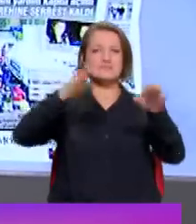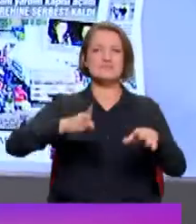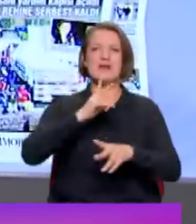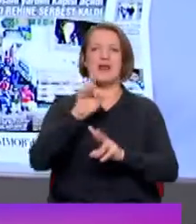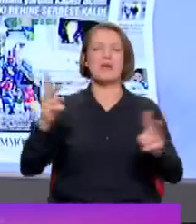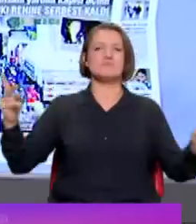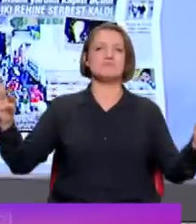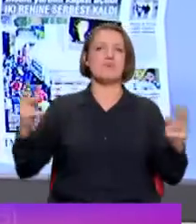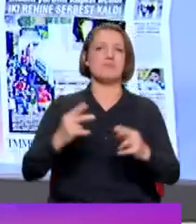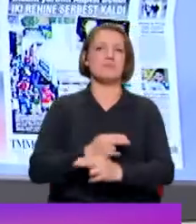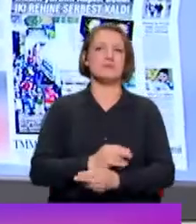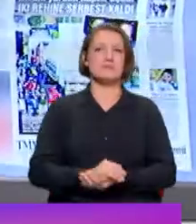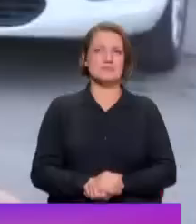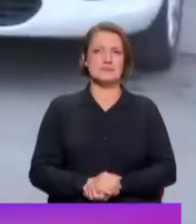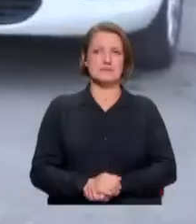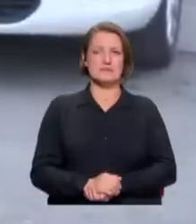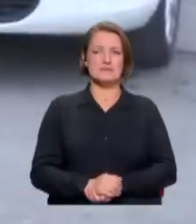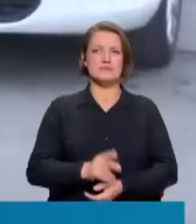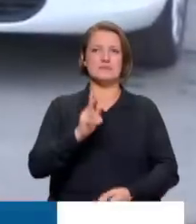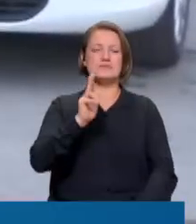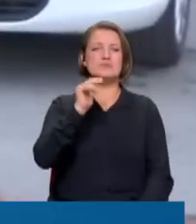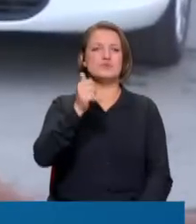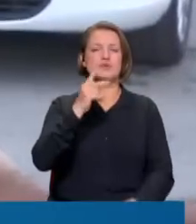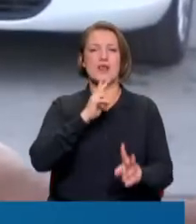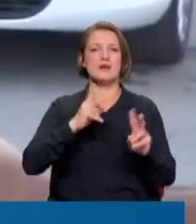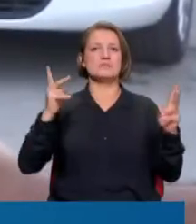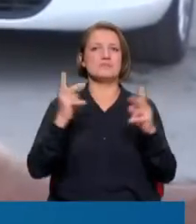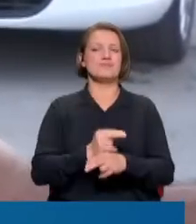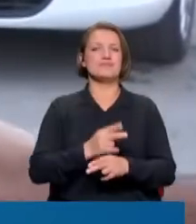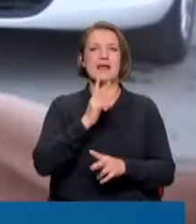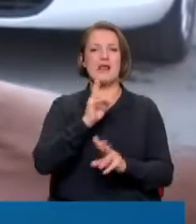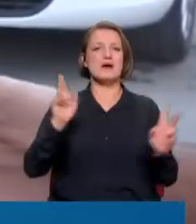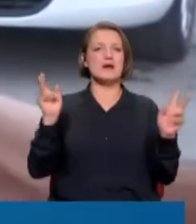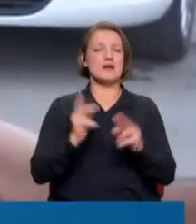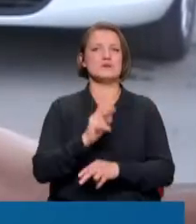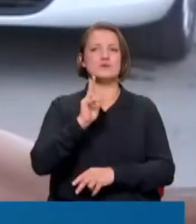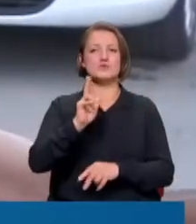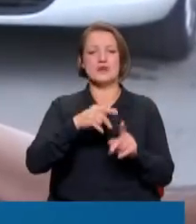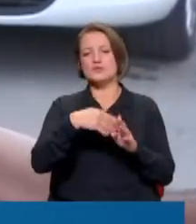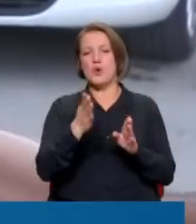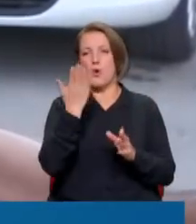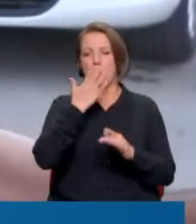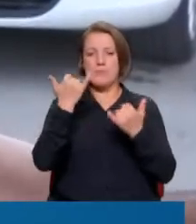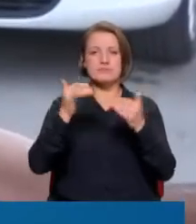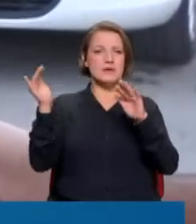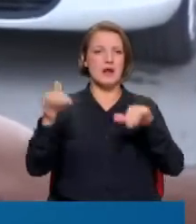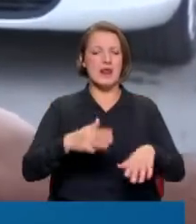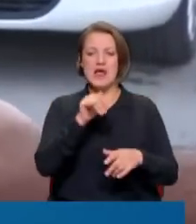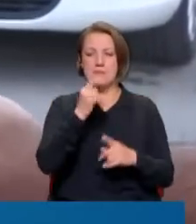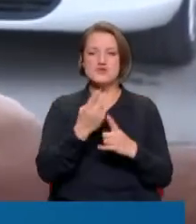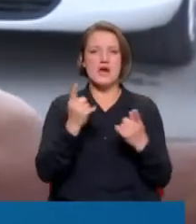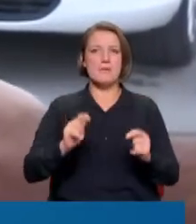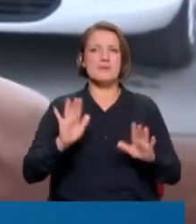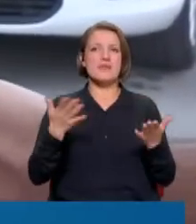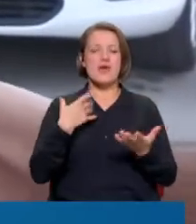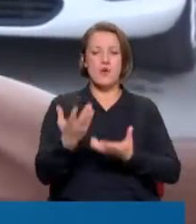elektriğini kesti Dün saat 3 gibi elektrikler imiz kesildi zaten elektrikler kesildi ve 3'ten sonra çocuklar okuldan geldi hiçbir şey yapamadık